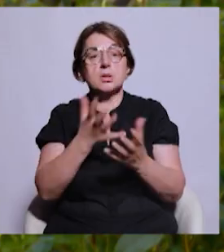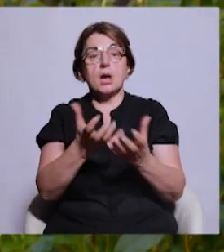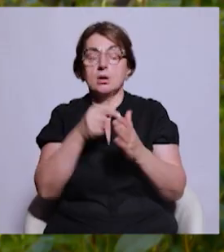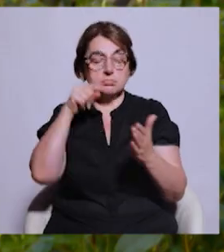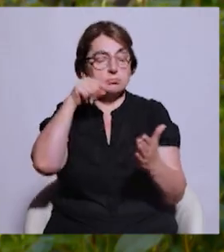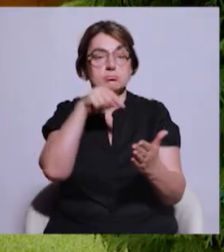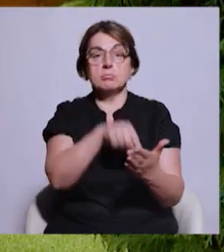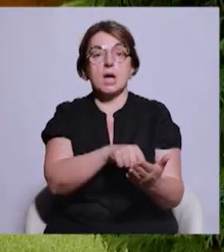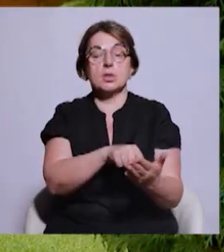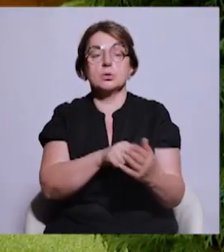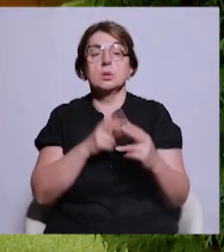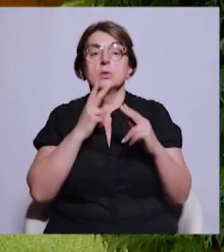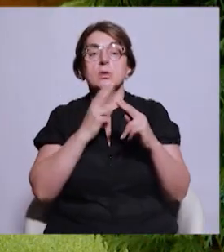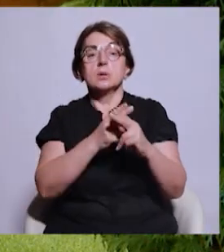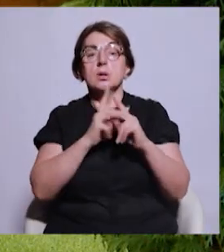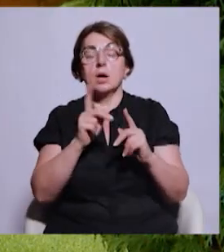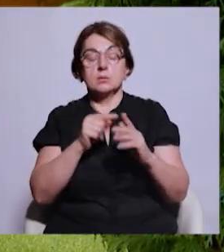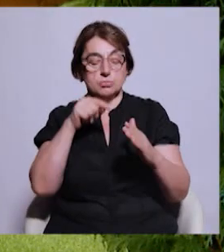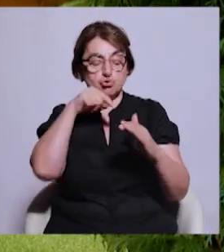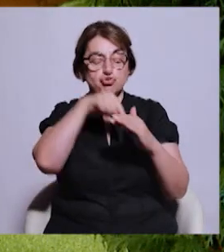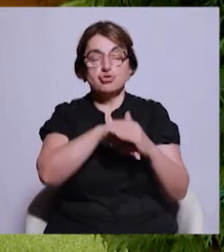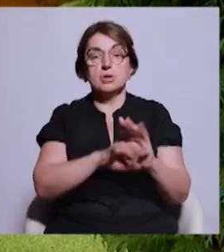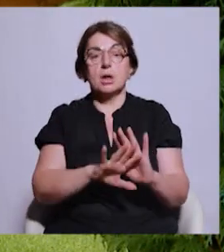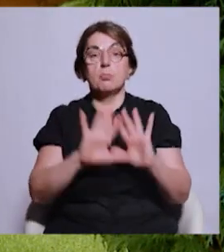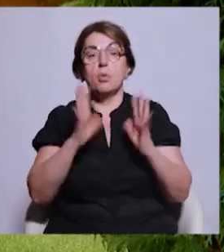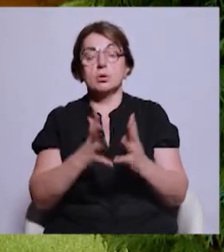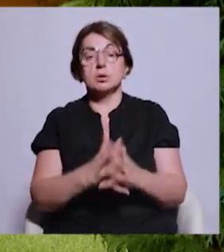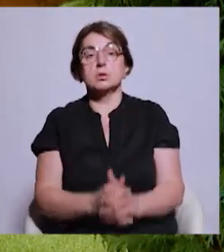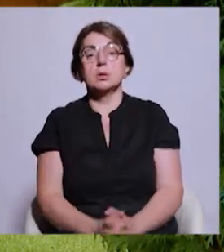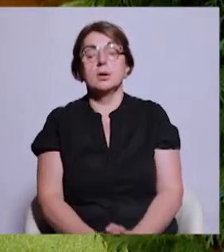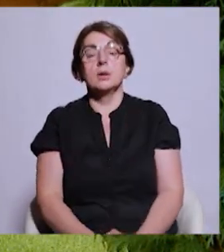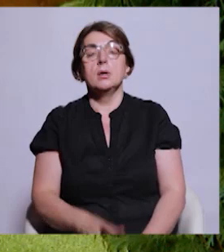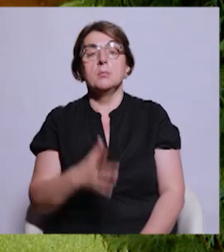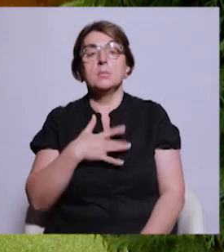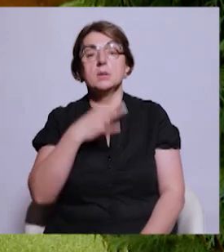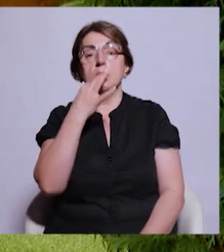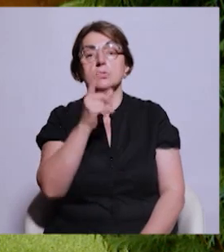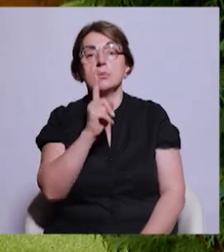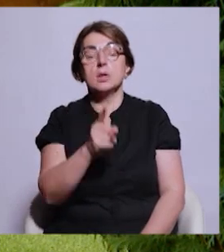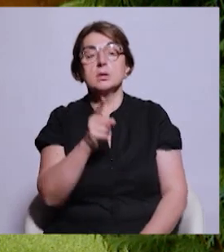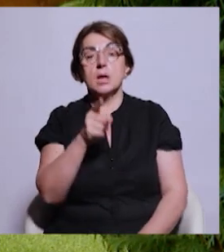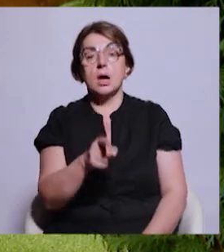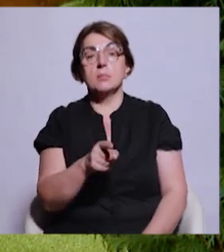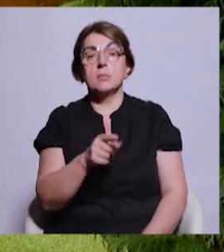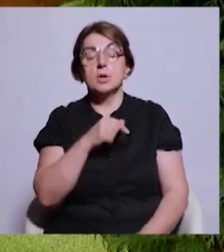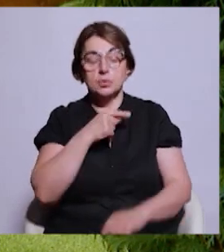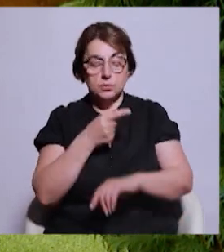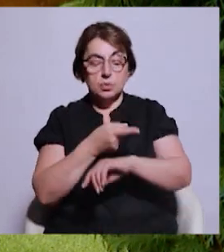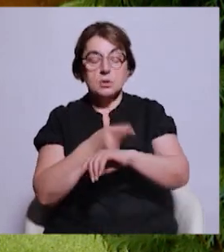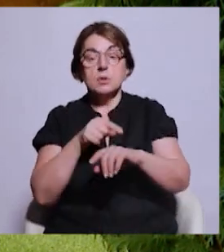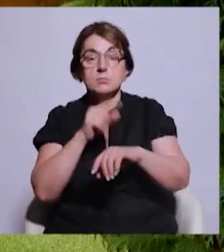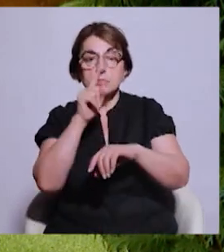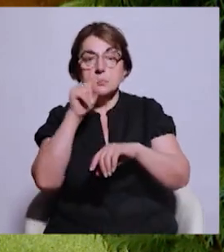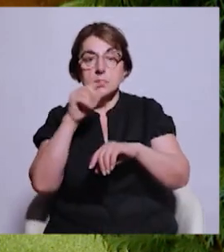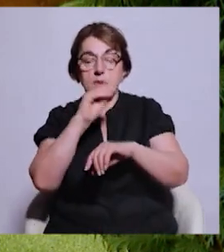რაიმე მსგავსმა ხელის შემშველმა ელემენტებმა არ შეაღწიოს. მინდა ვთქვა ის, რომ ამ